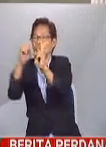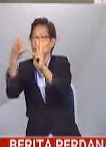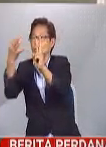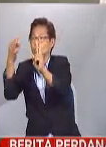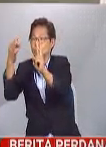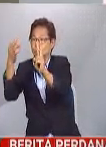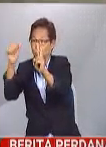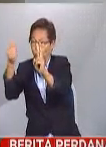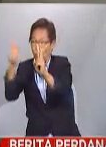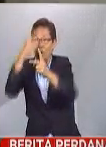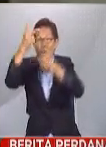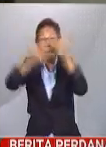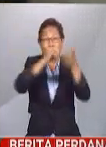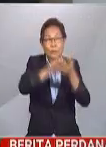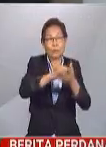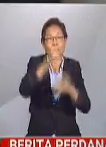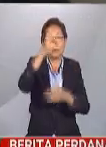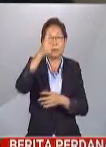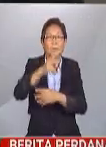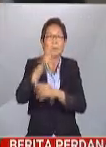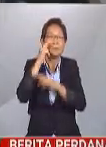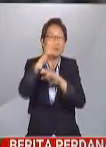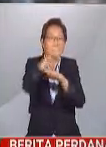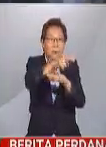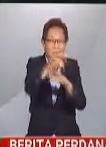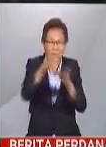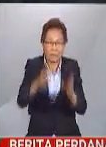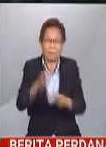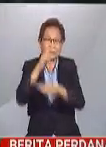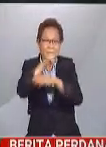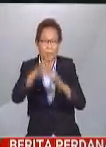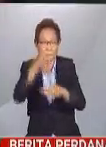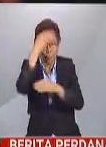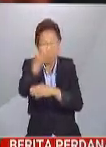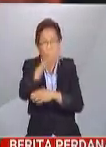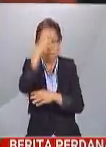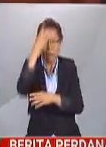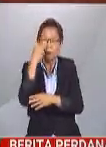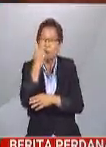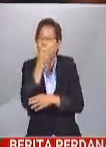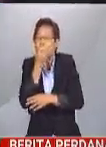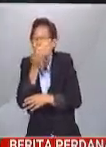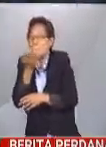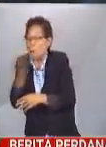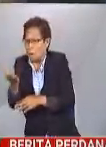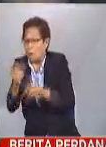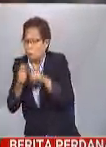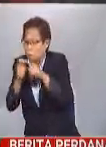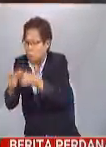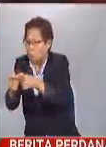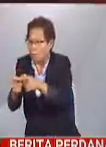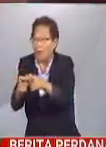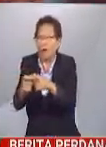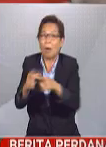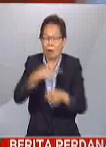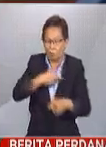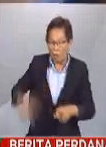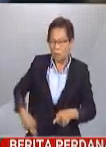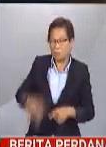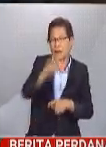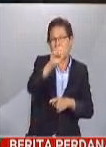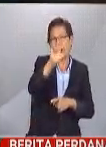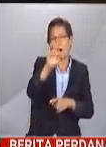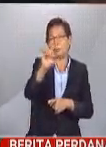2010. Dalam lawatan itu, saksi pembelaan mendakwa Datuk Seri Najib memberitahu mereka bahawa almarhum Raja Abdullah